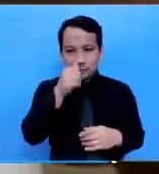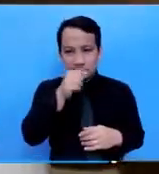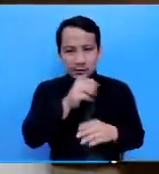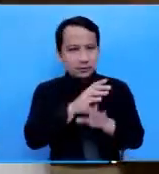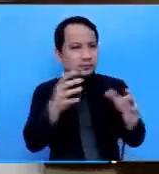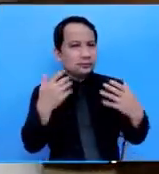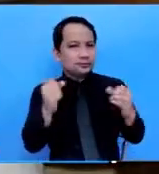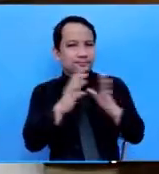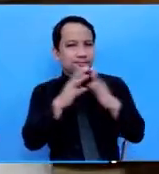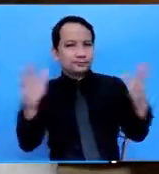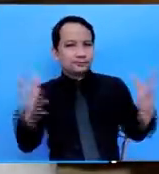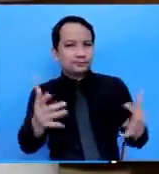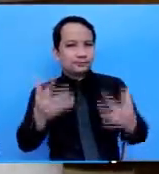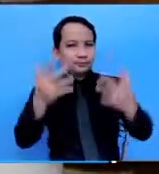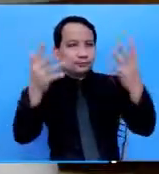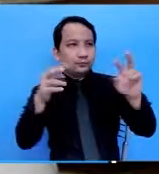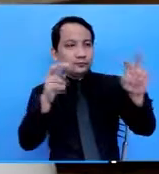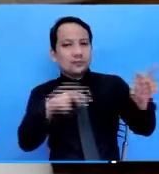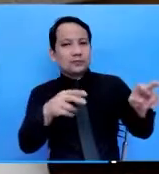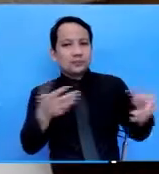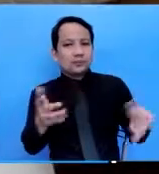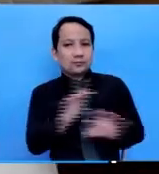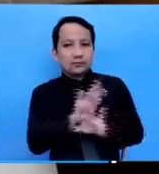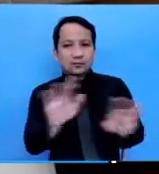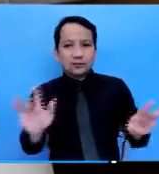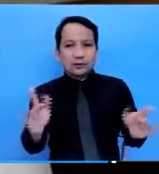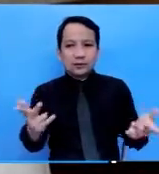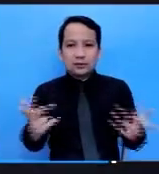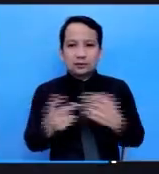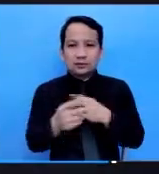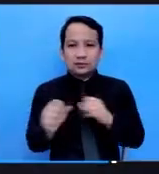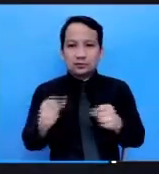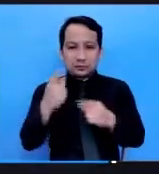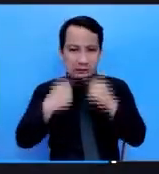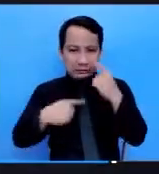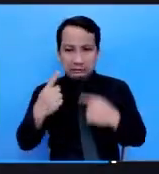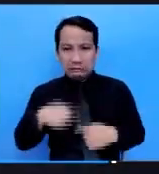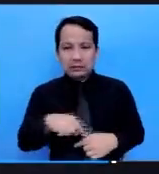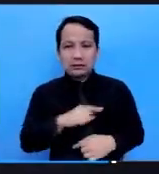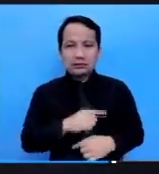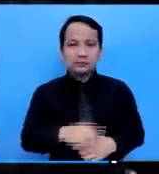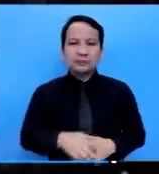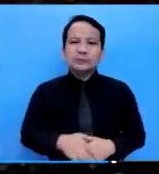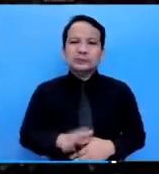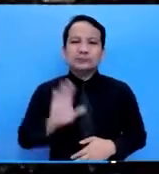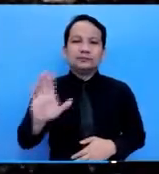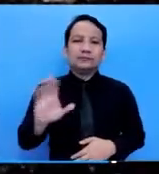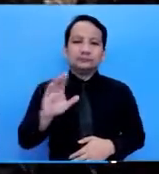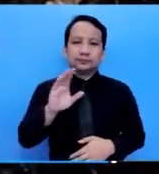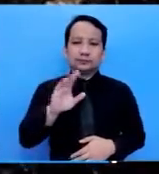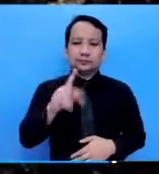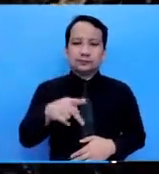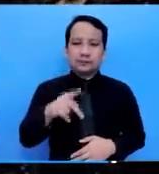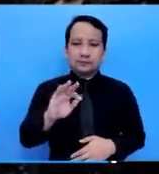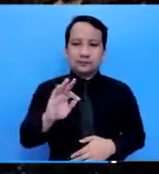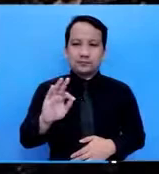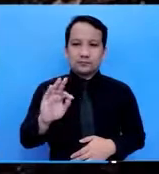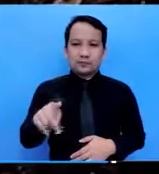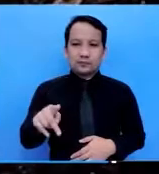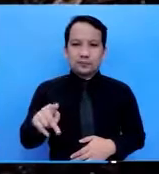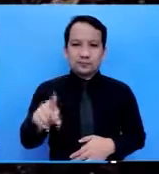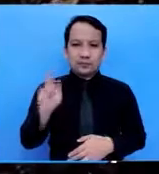apoy. Wala na kami. Miyak na lang ako. Ayon sa BFP, mabilis na natupok ang